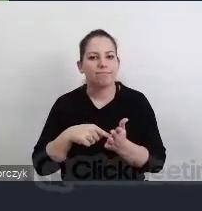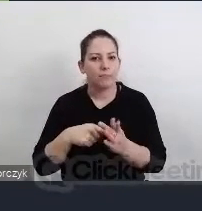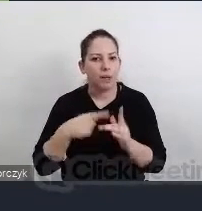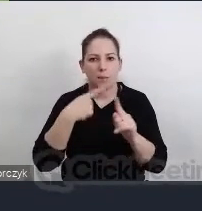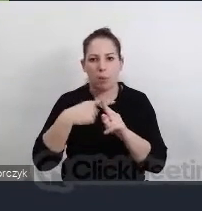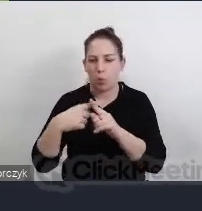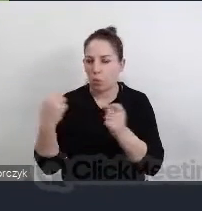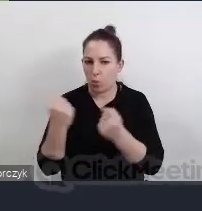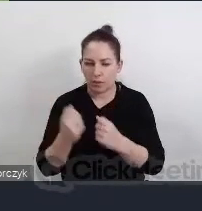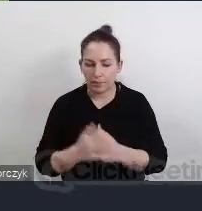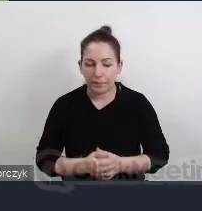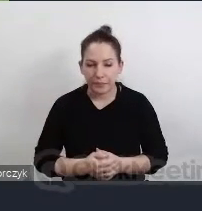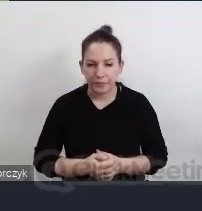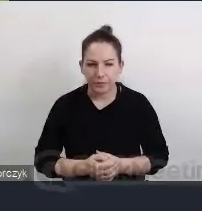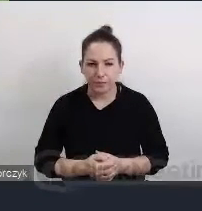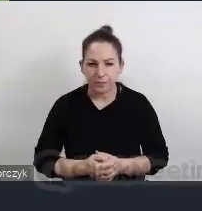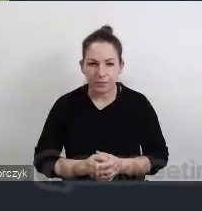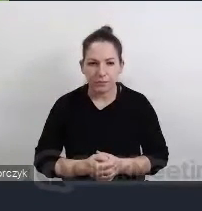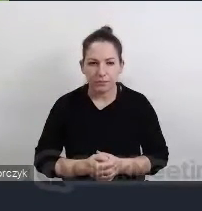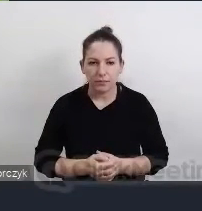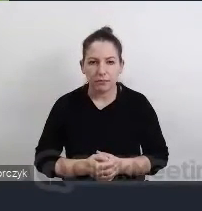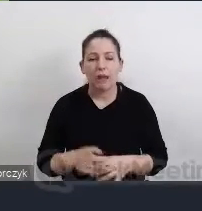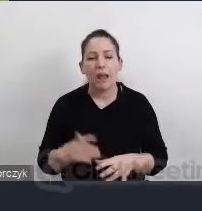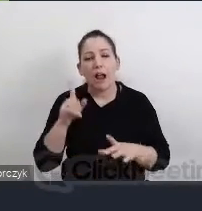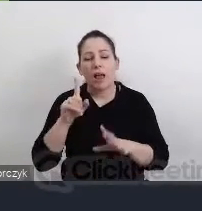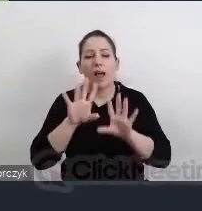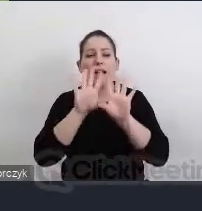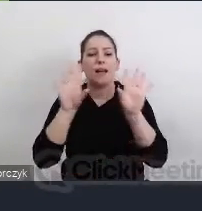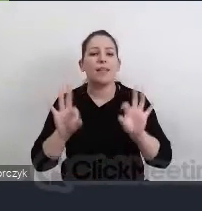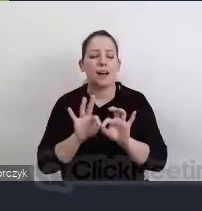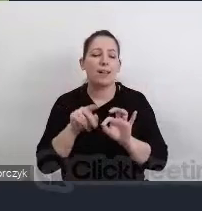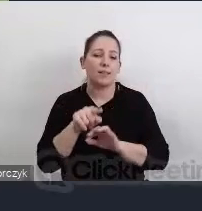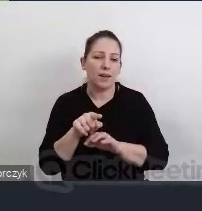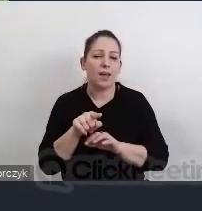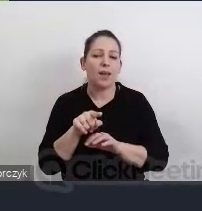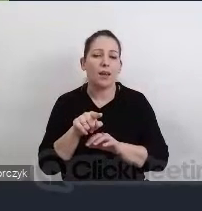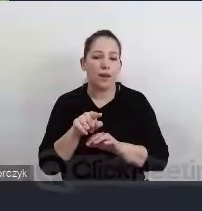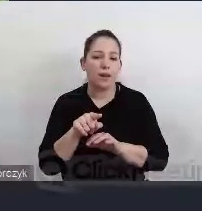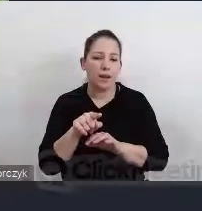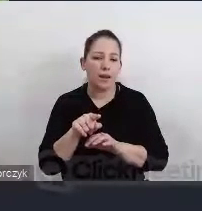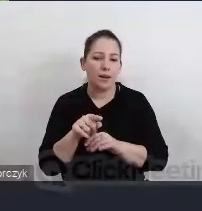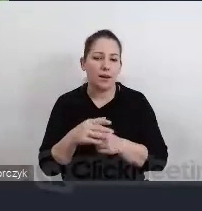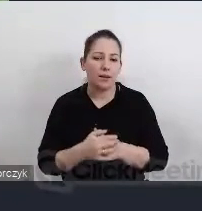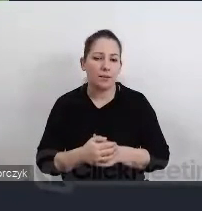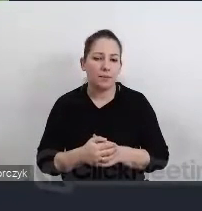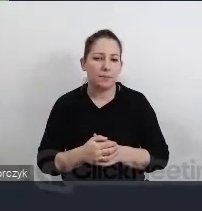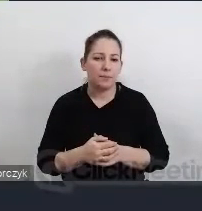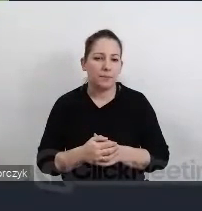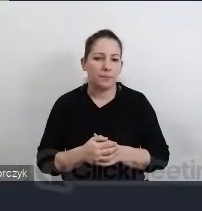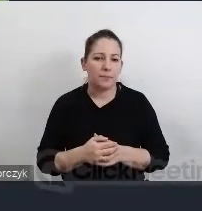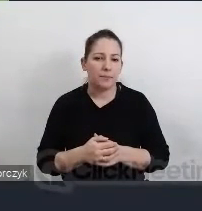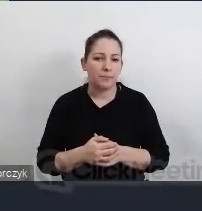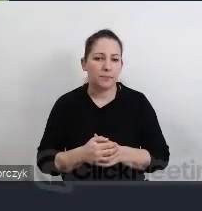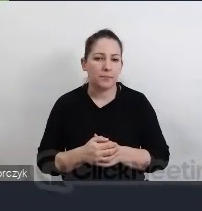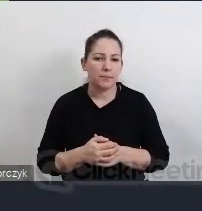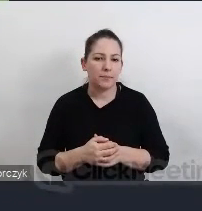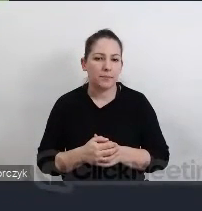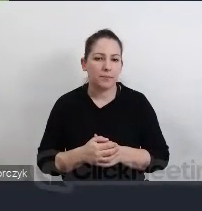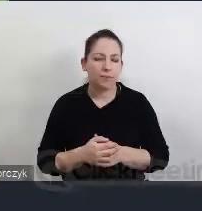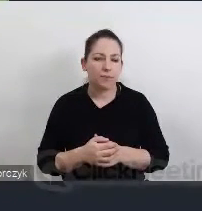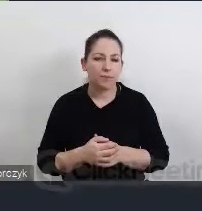korzyścią. Natomiast no, generalnie oprócz tego, że jakby szybkość ukazywania się